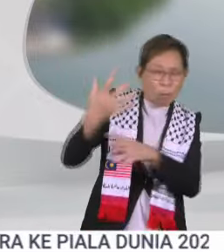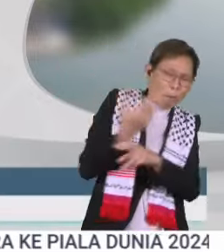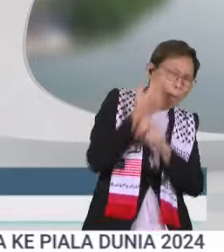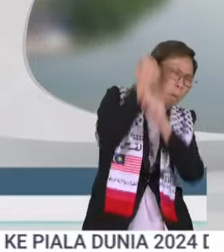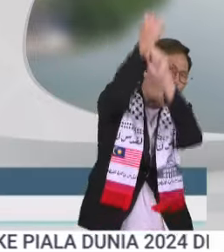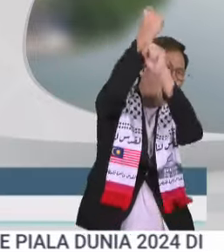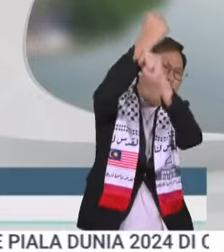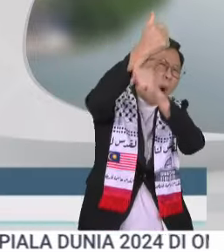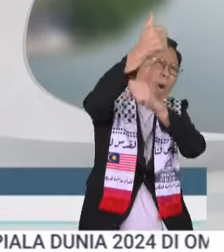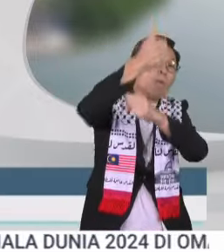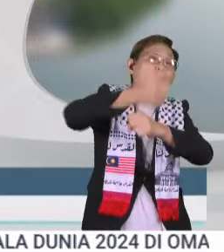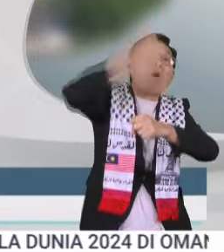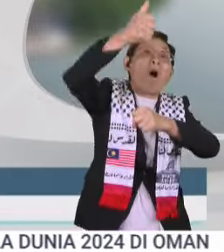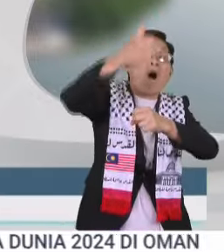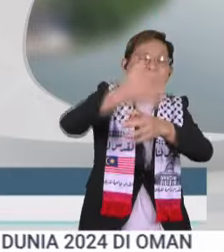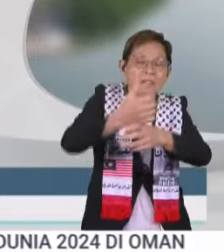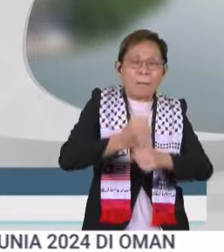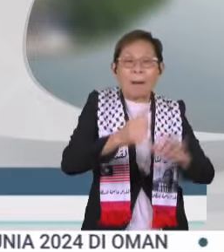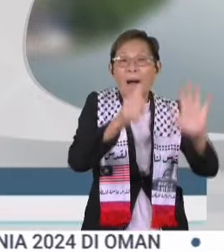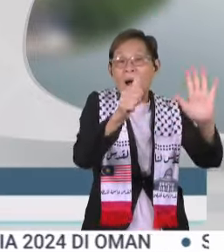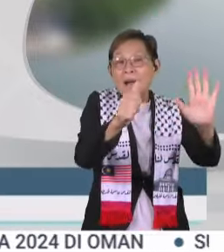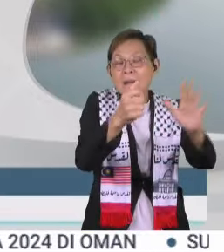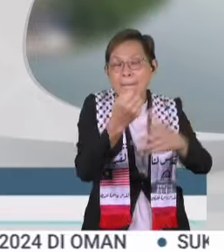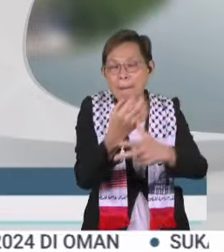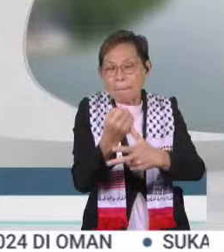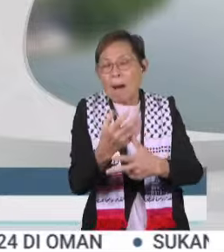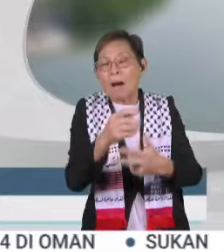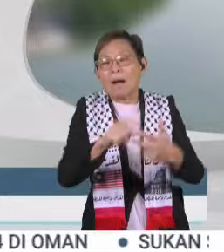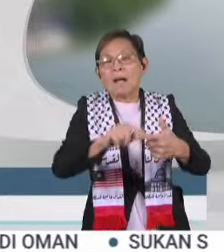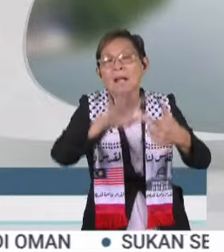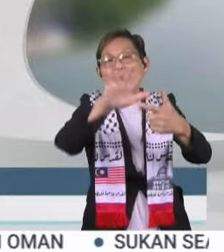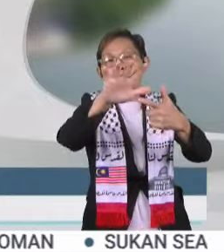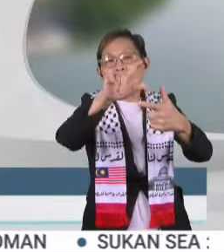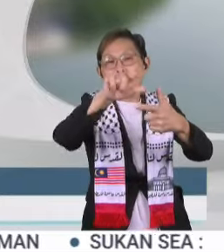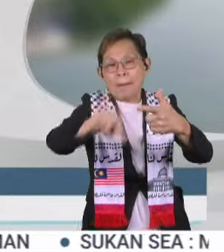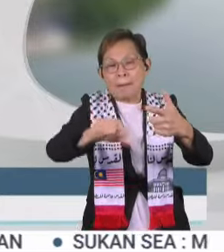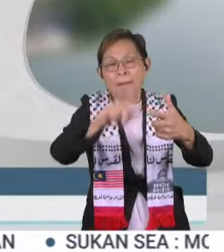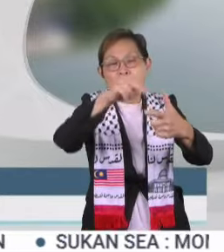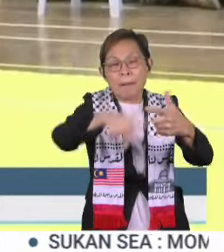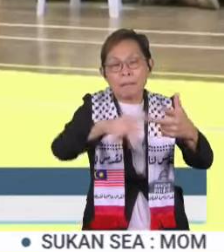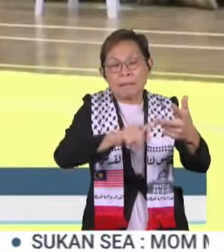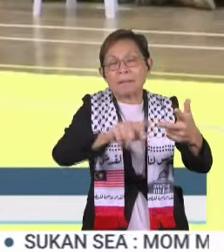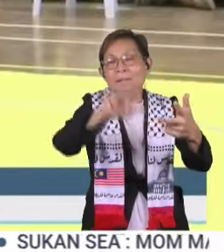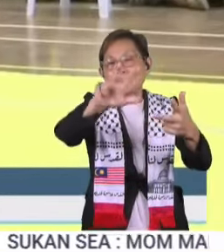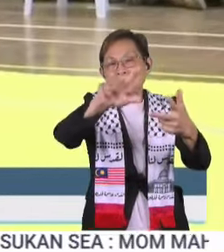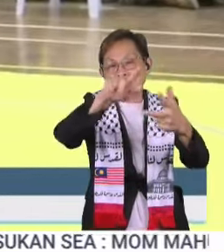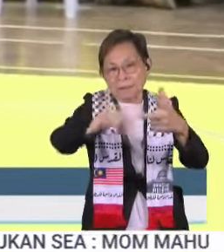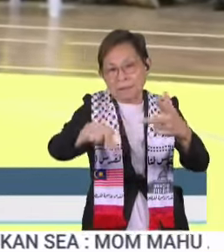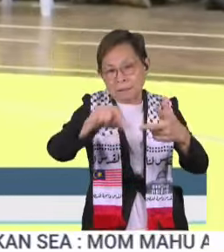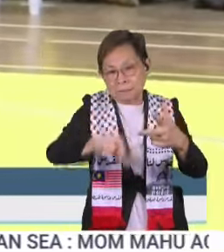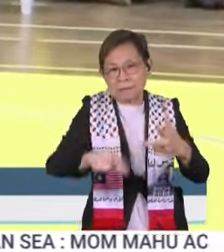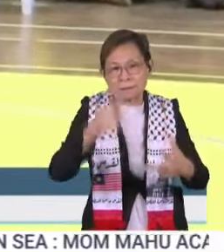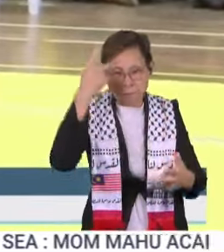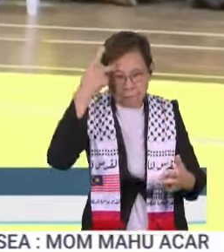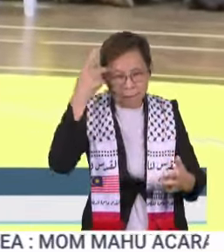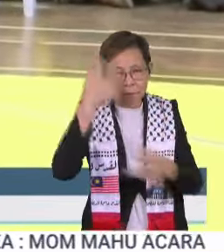juara bagi acara itu dengan merangkul enam emas lima perak dan tiga Gangsa